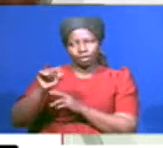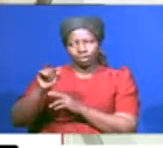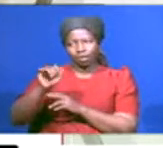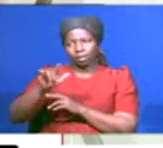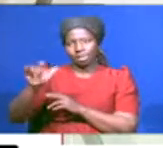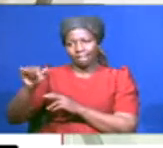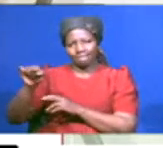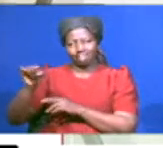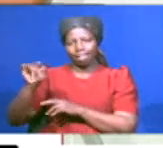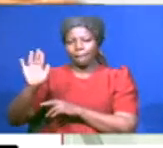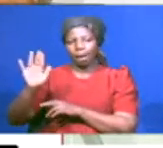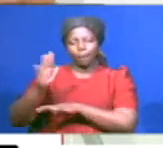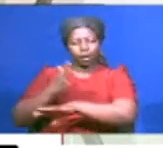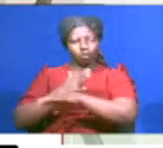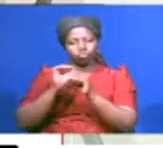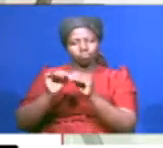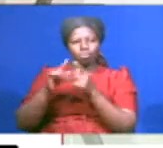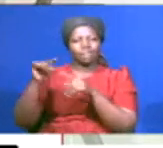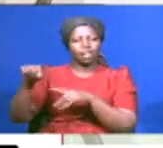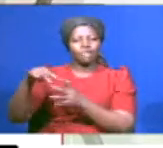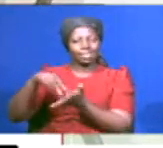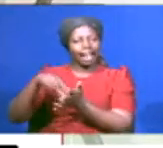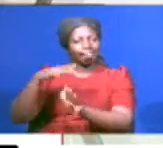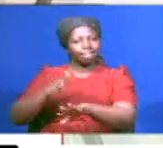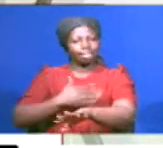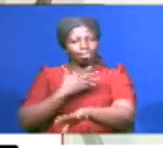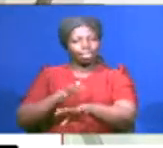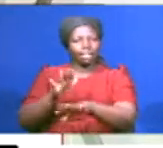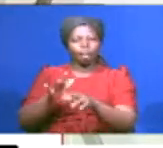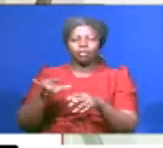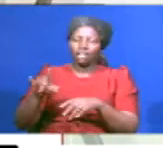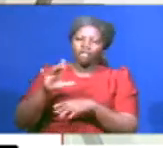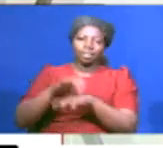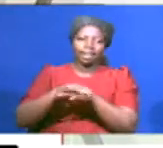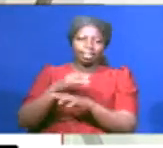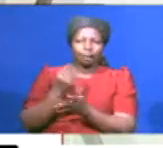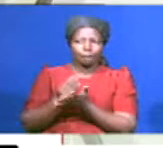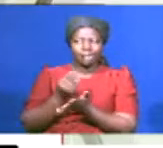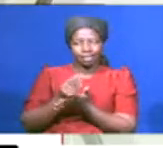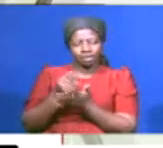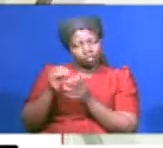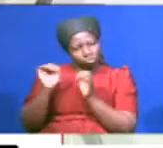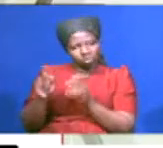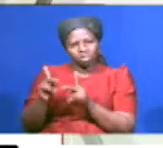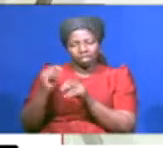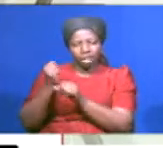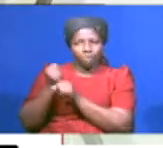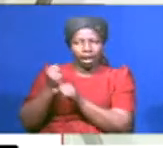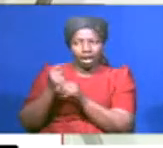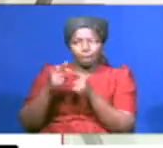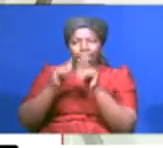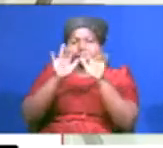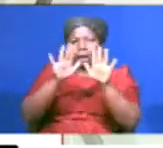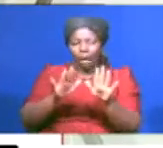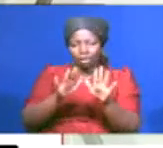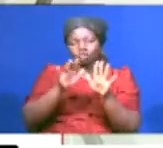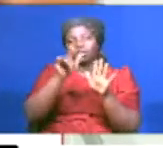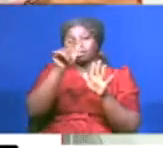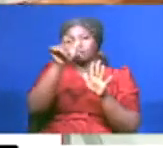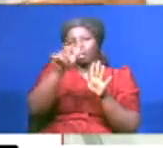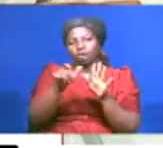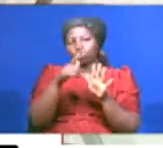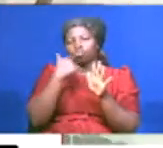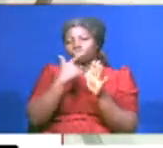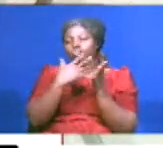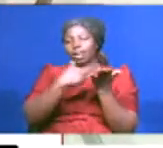ni kazi. Ni kazi tu anapata risk. Yes. Lakini so mtu muhimu ndiye ambaye anarekodi. lendo muhimu kabisa. Kwa sababu wale perform wengine